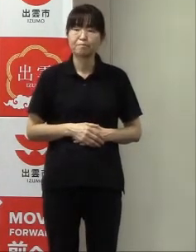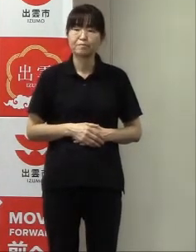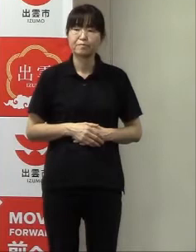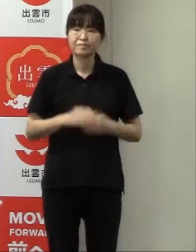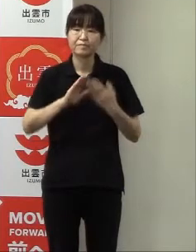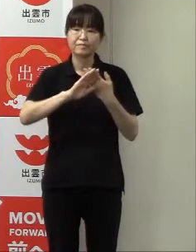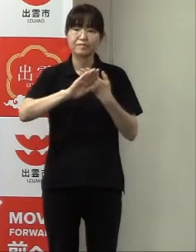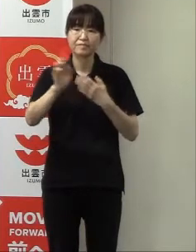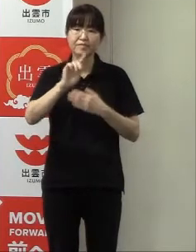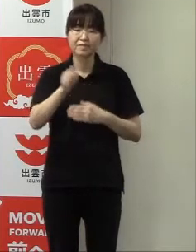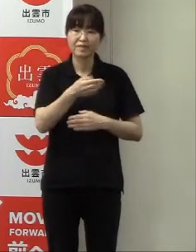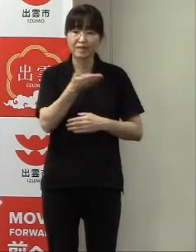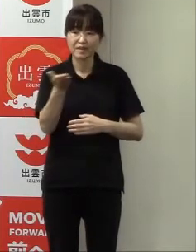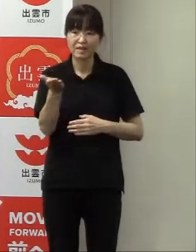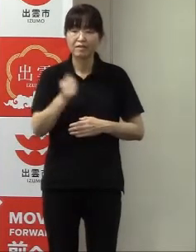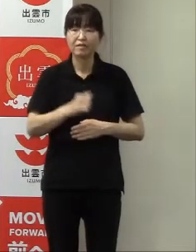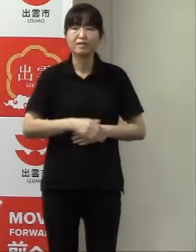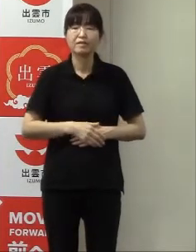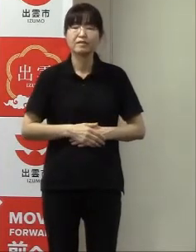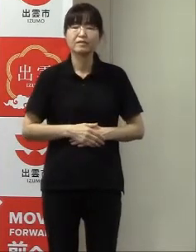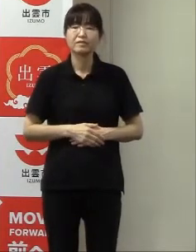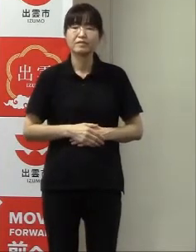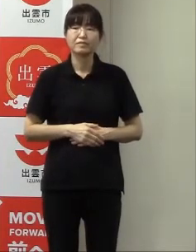他にご対応しますでしょうか。